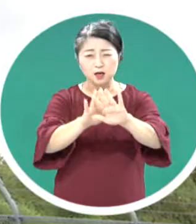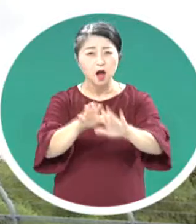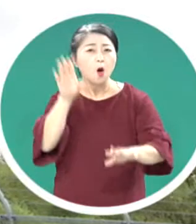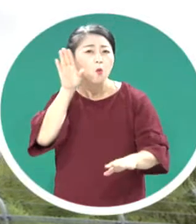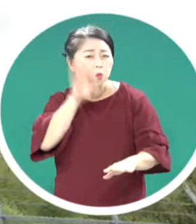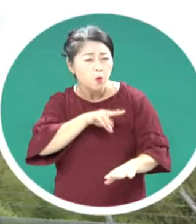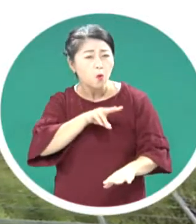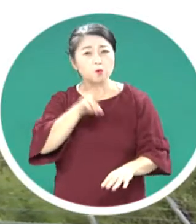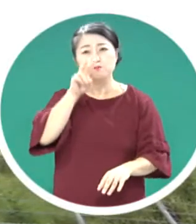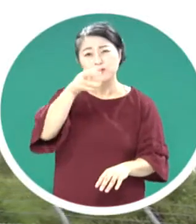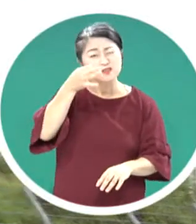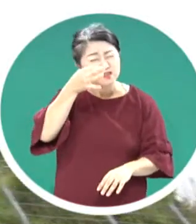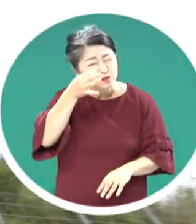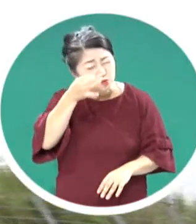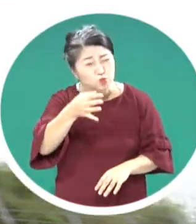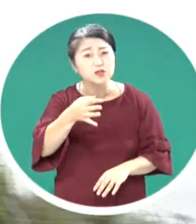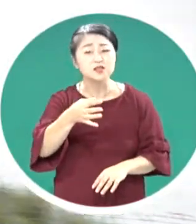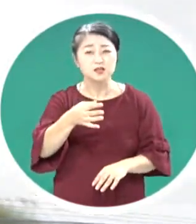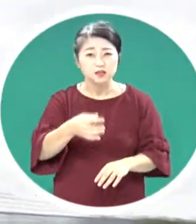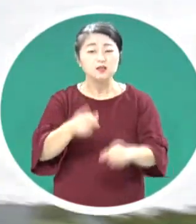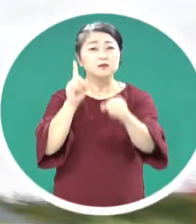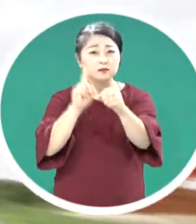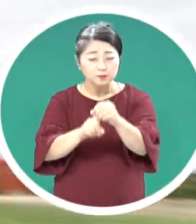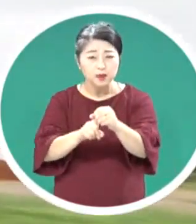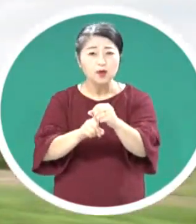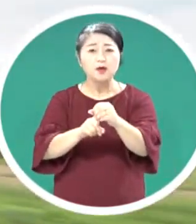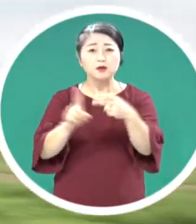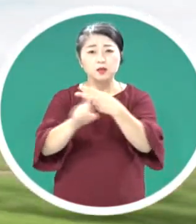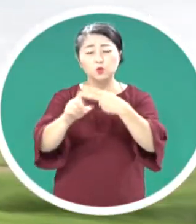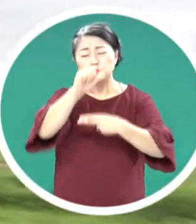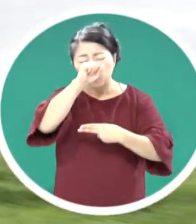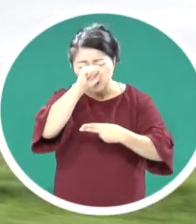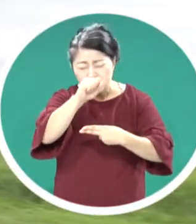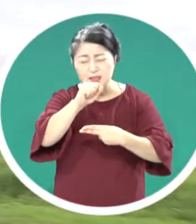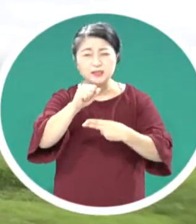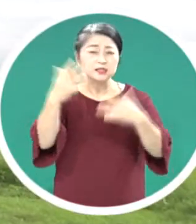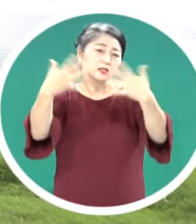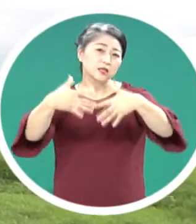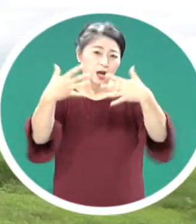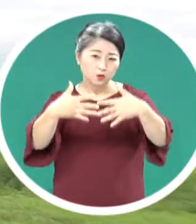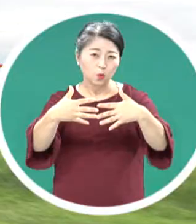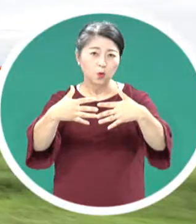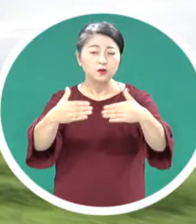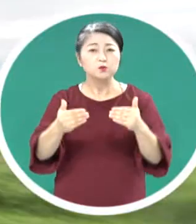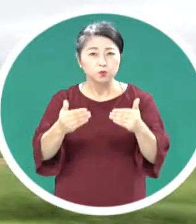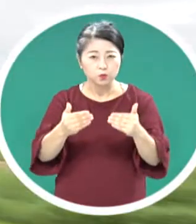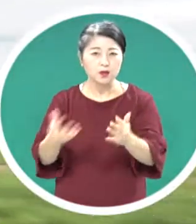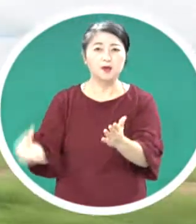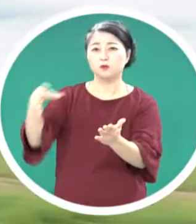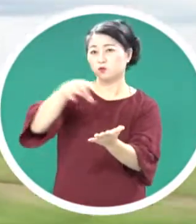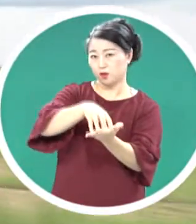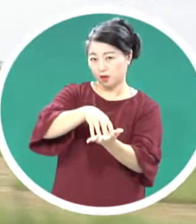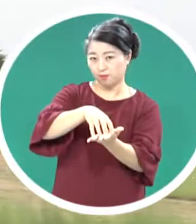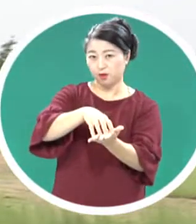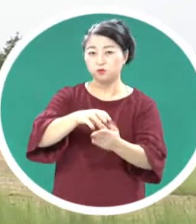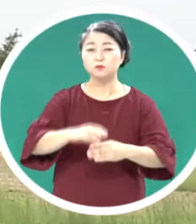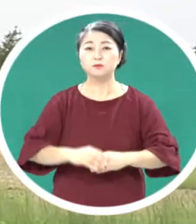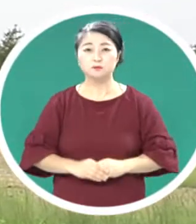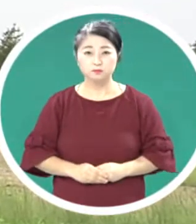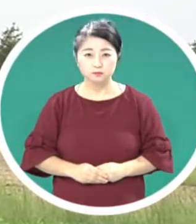安定した運航を行うためにキャット3という他の空港よりも精度の高いシステムが導入されているんです。